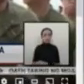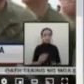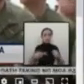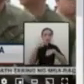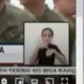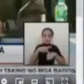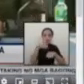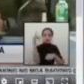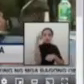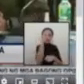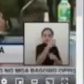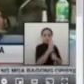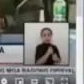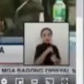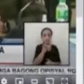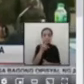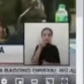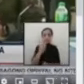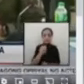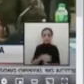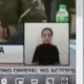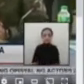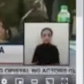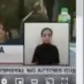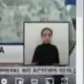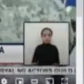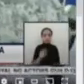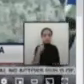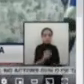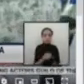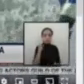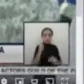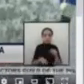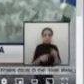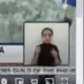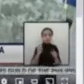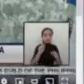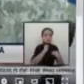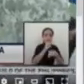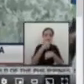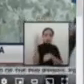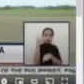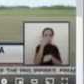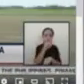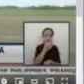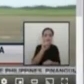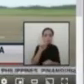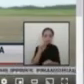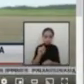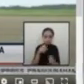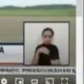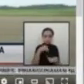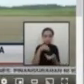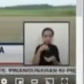pati United States Air Force. Gate pa ng kalihim, hindi makapag-preposition ng mga air assets at mga relief items sa naturang lugar